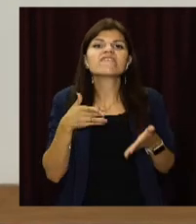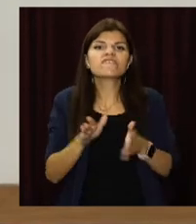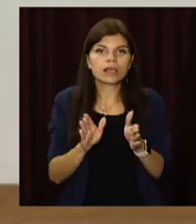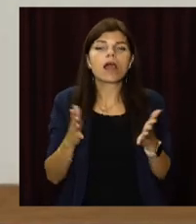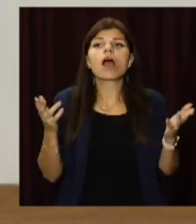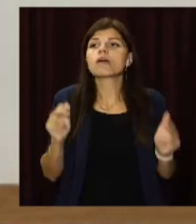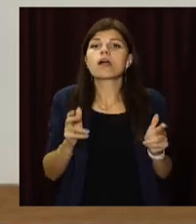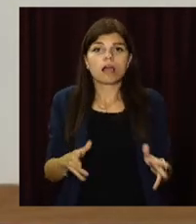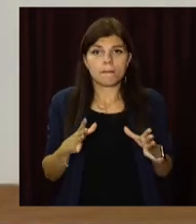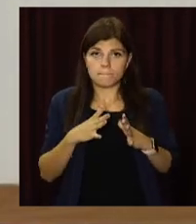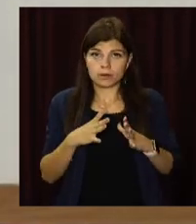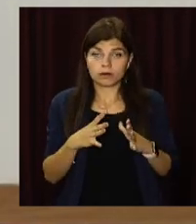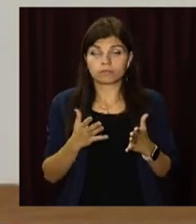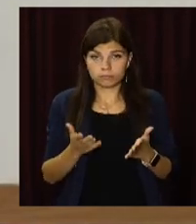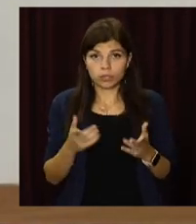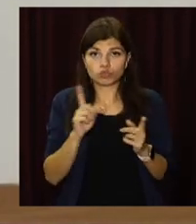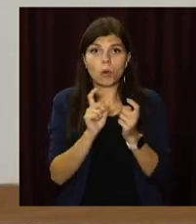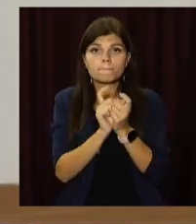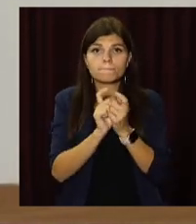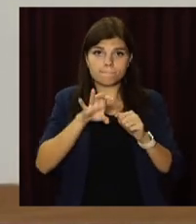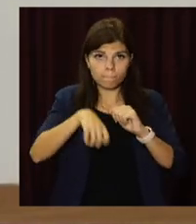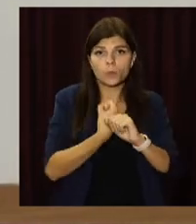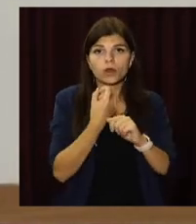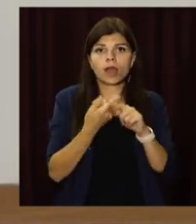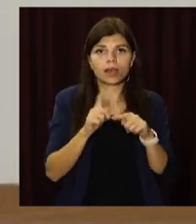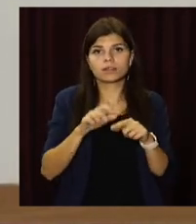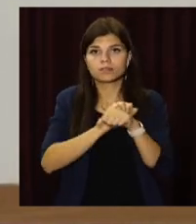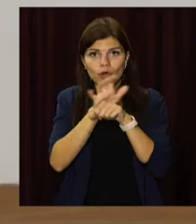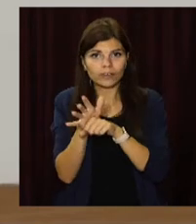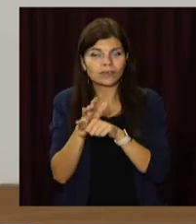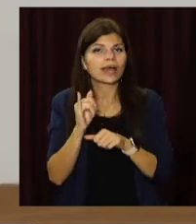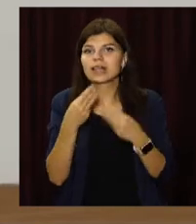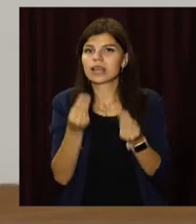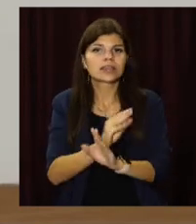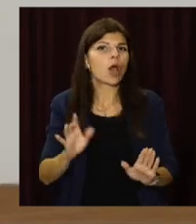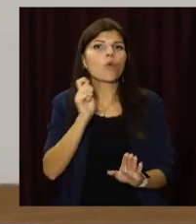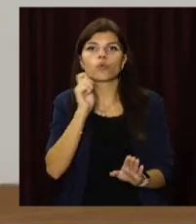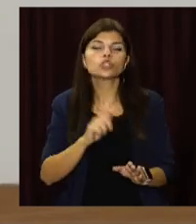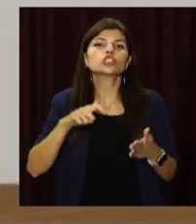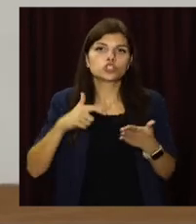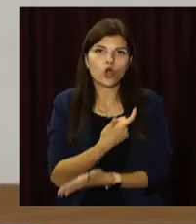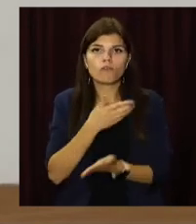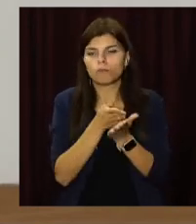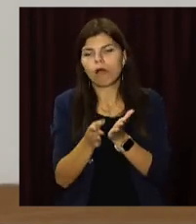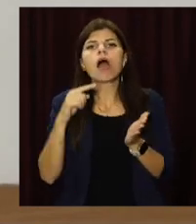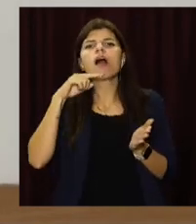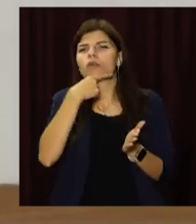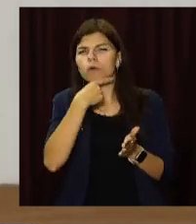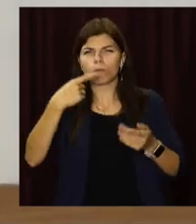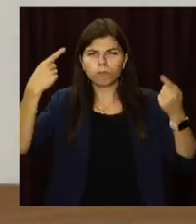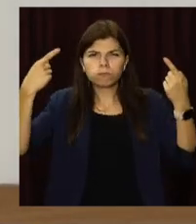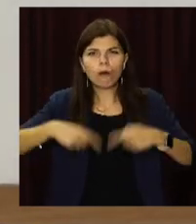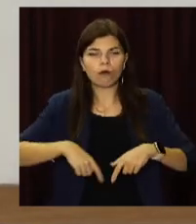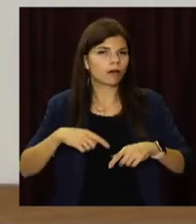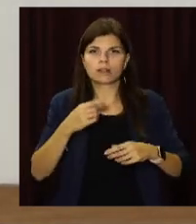сьогодні для того, щоб побороти пандемію, побороти наслідки і не дати Україні знову зайти в економічні негаразди, в